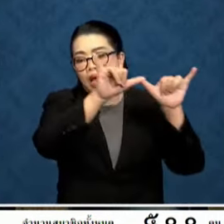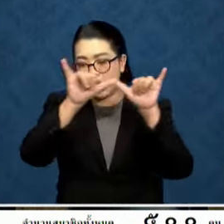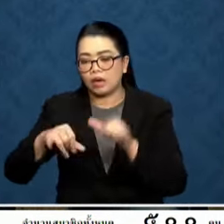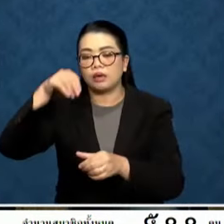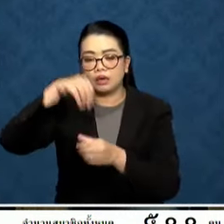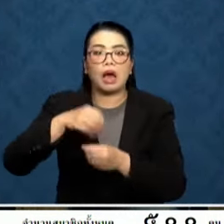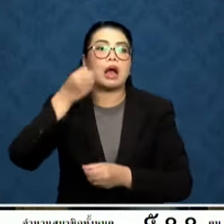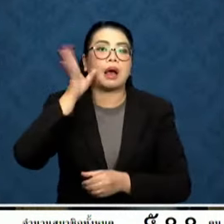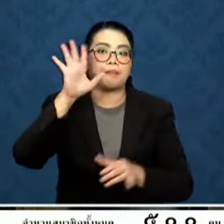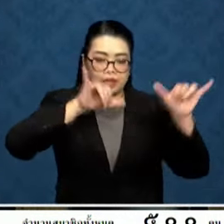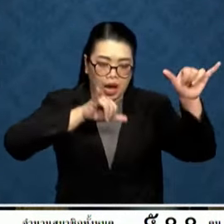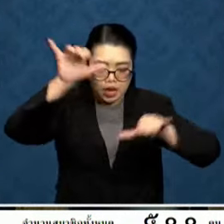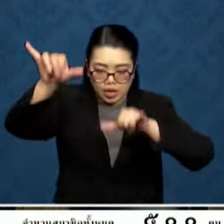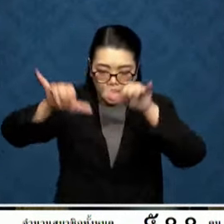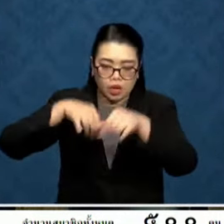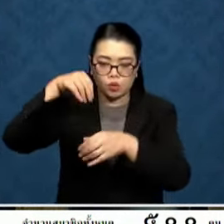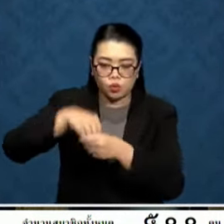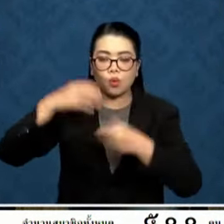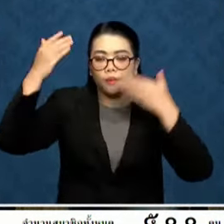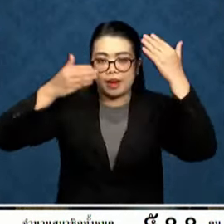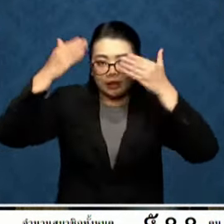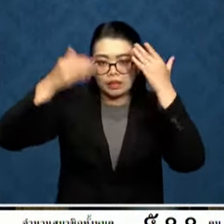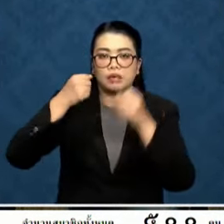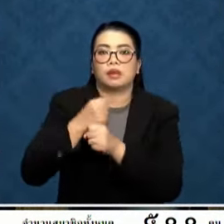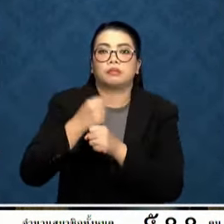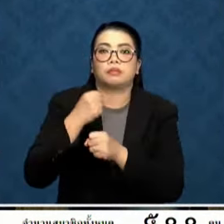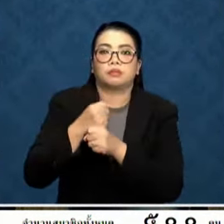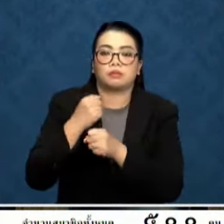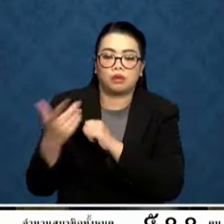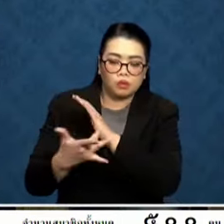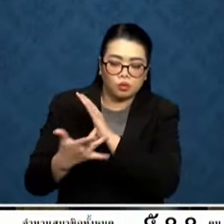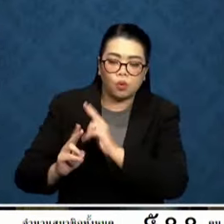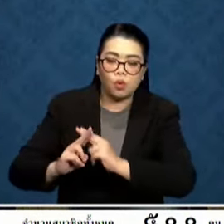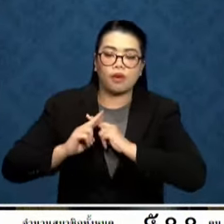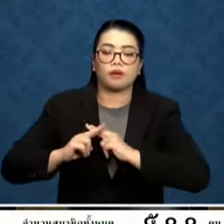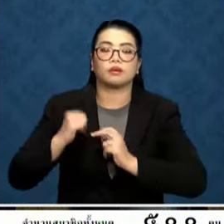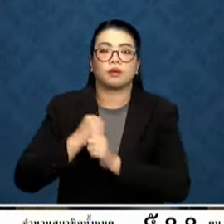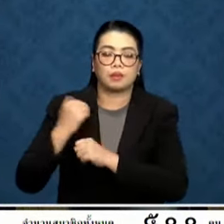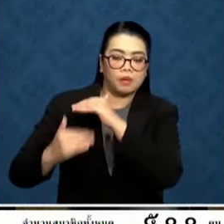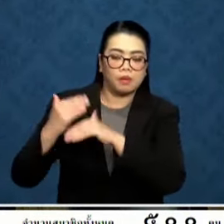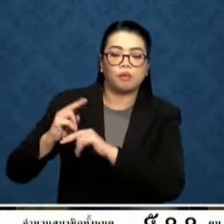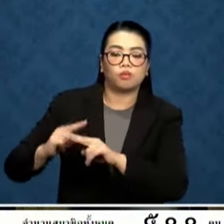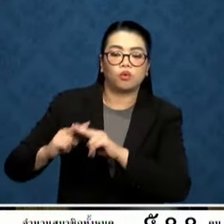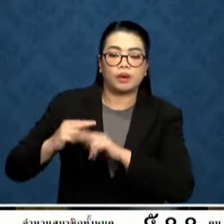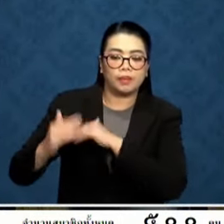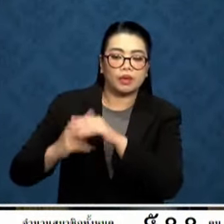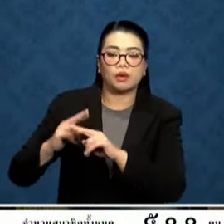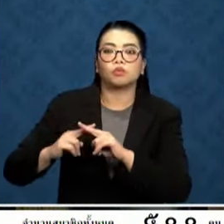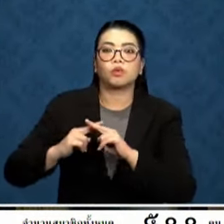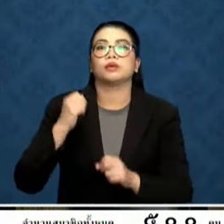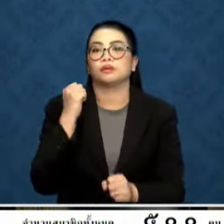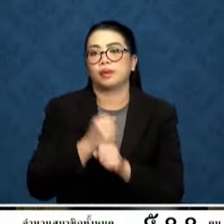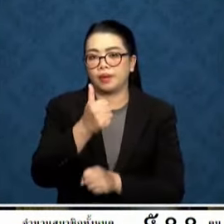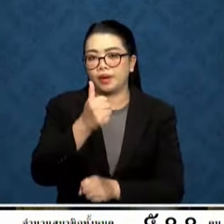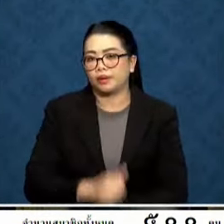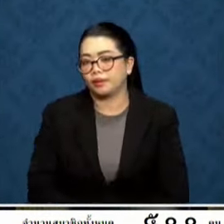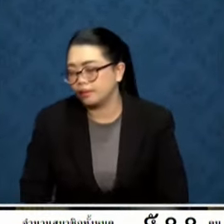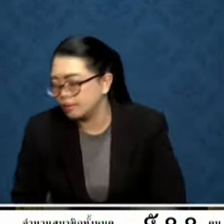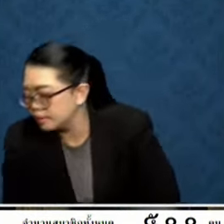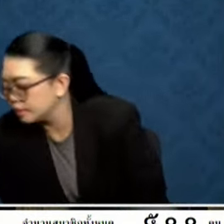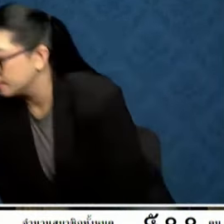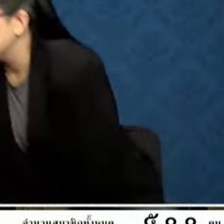ให้พวกเขากลับมาสร้างเทคโนโลยีของตนเองในประเทศบ้านเกิดครับ